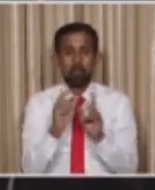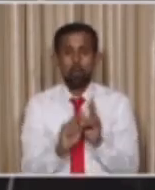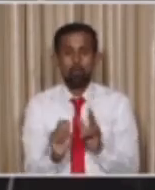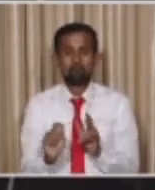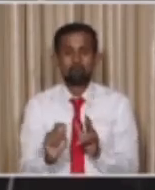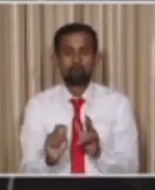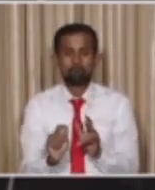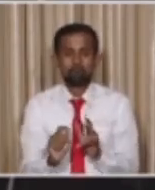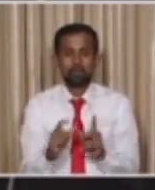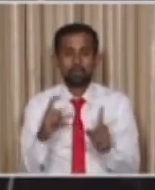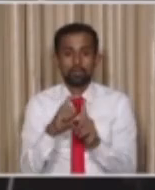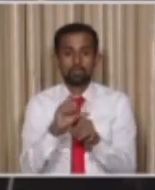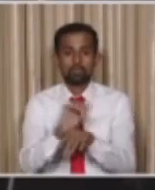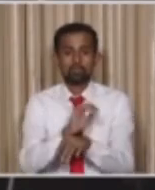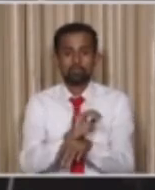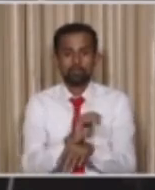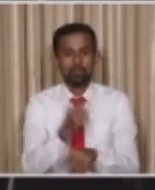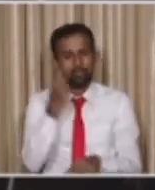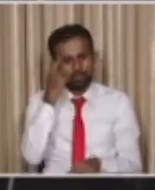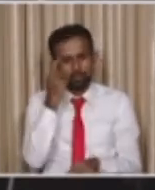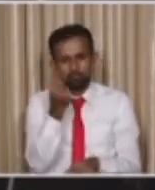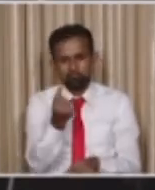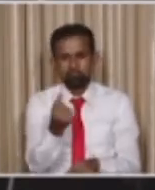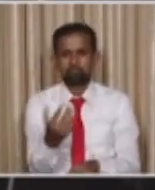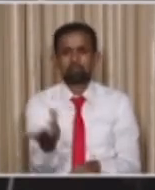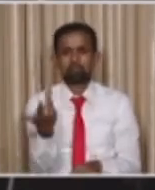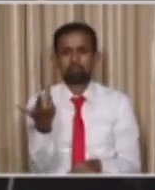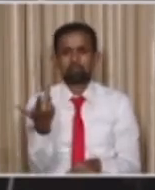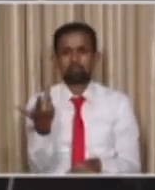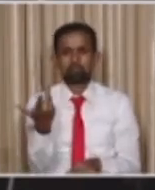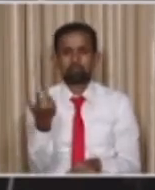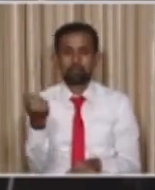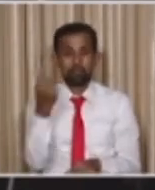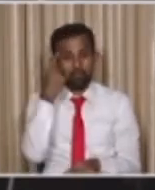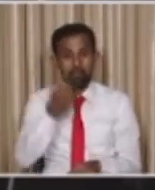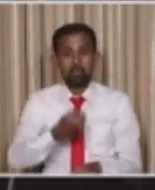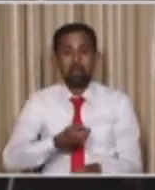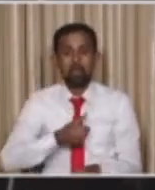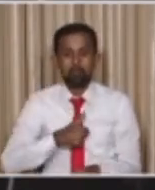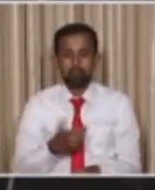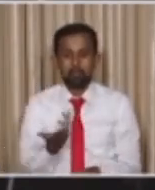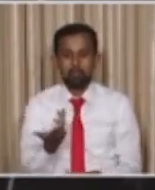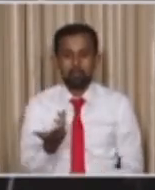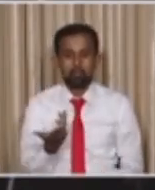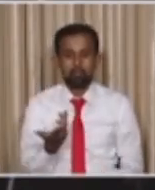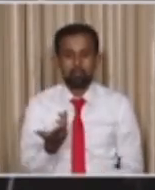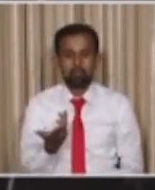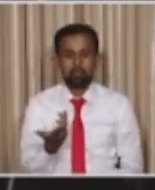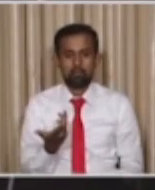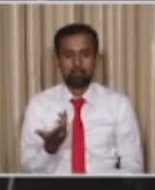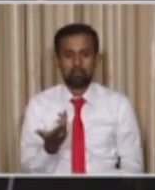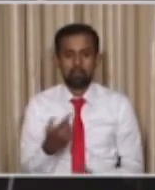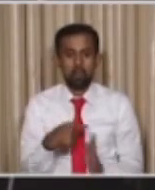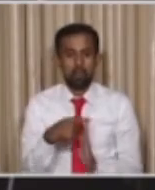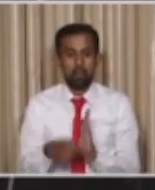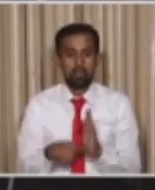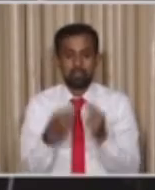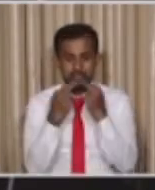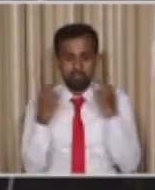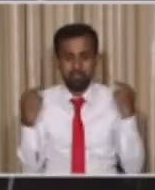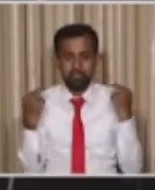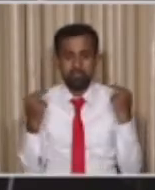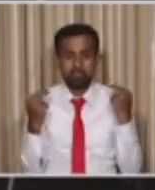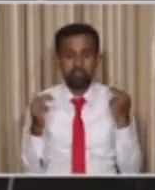දෙපාර්තමේන්තුව ඩිජිටලයිස් කරන්න හිතලවත් නැහැ තාම. ඒගොල්ලෝ එතන යන්න කැමති නැහැ. දැන් ශ්‍රී ලංකා රේගුව